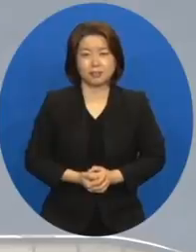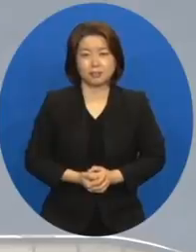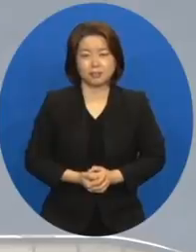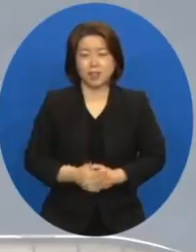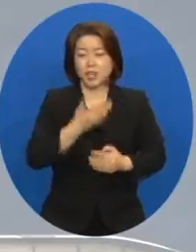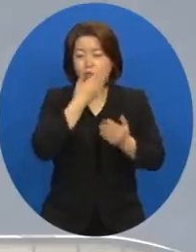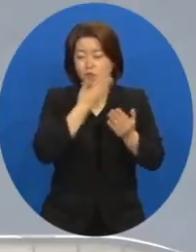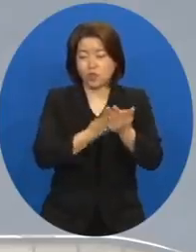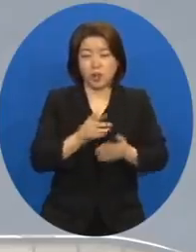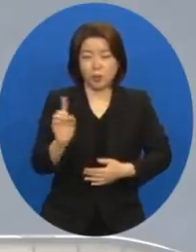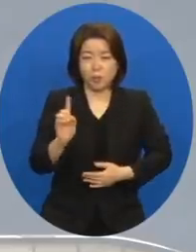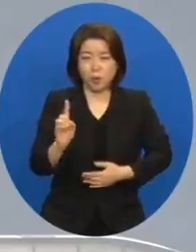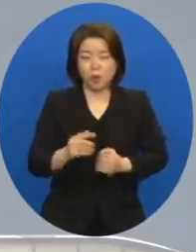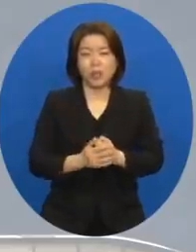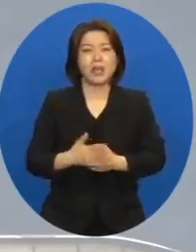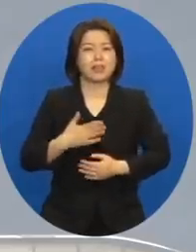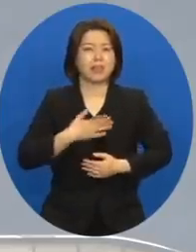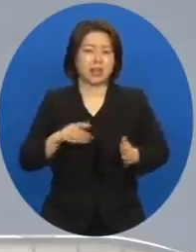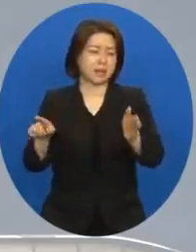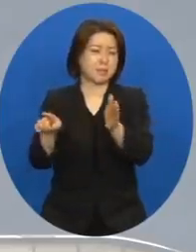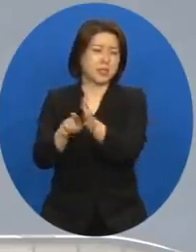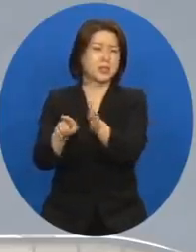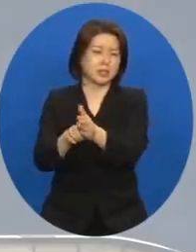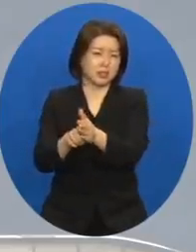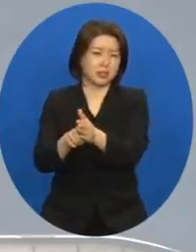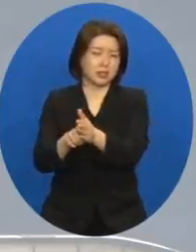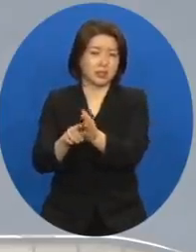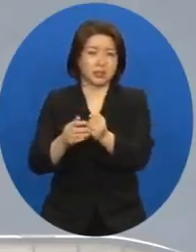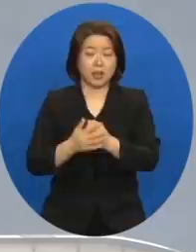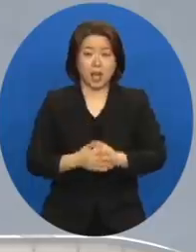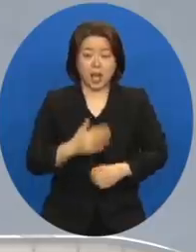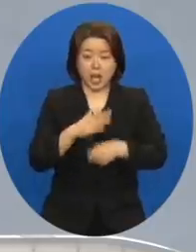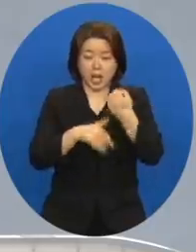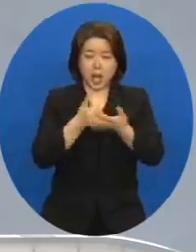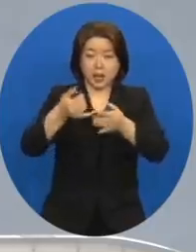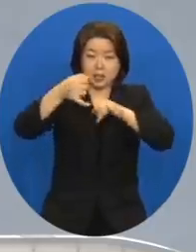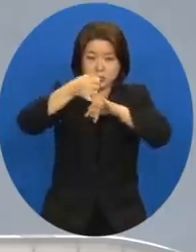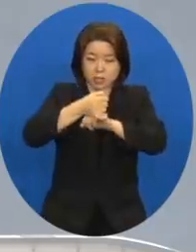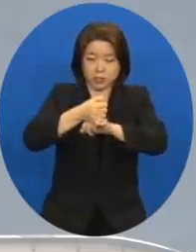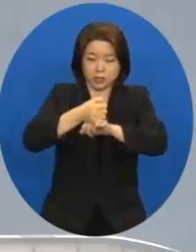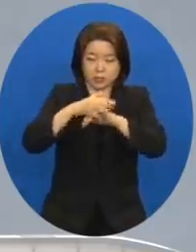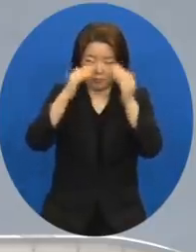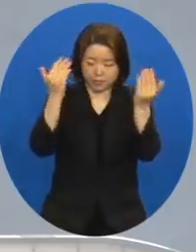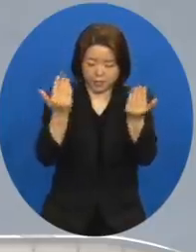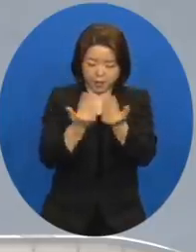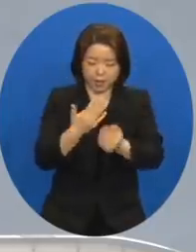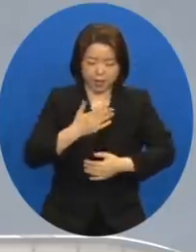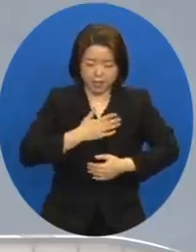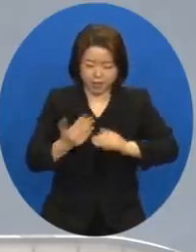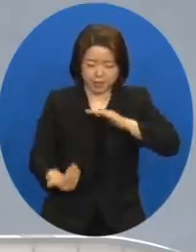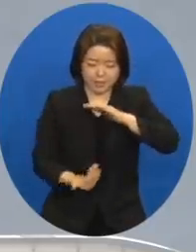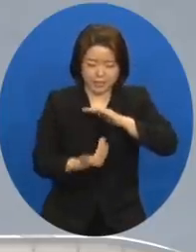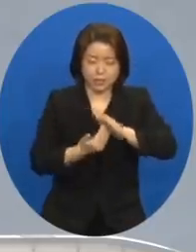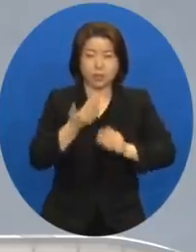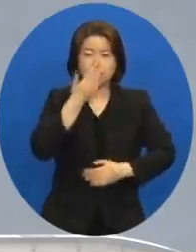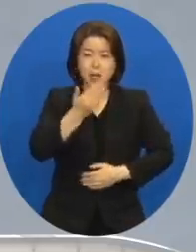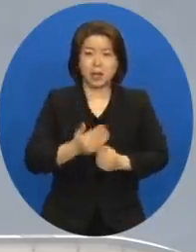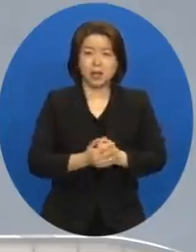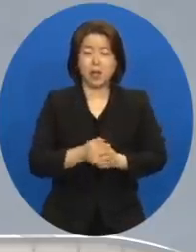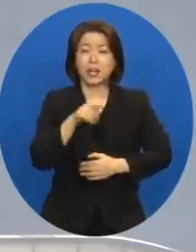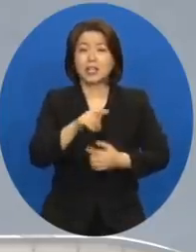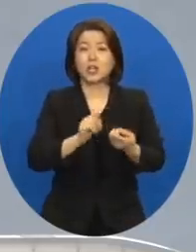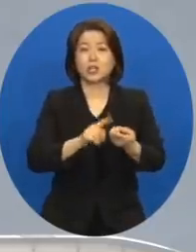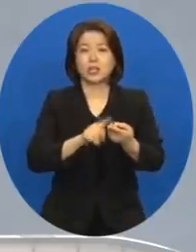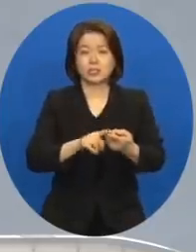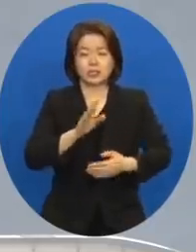중요한 것은 우리가 믿는 거예요 하나님의 약속은 다 내게 이루어졌다 이 사실을 내가